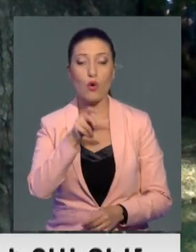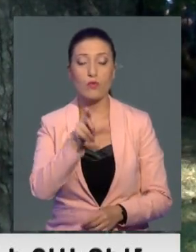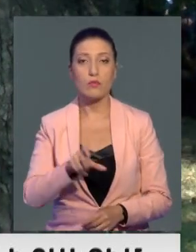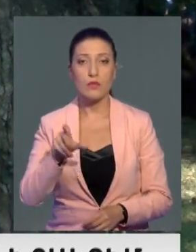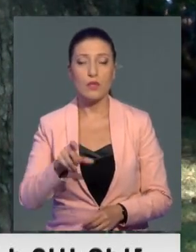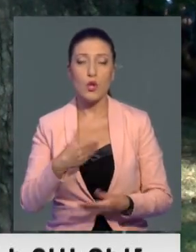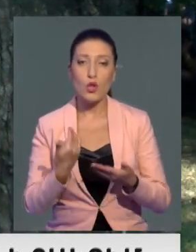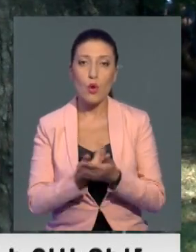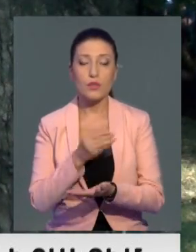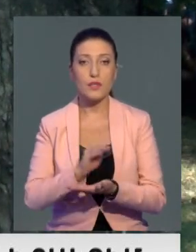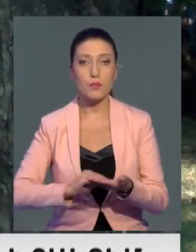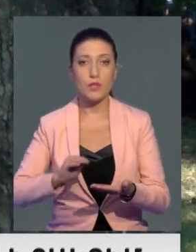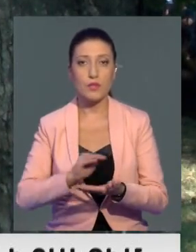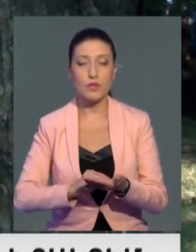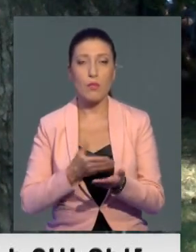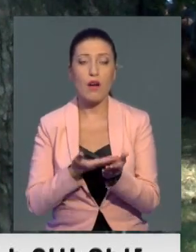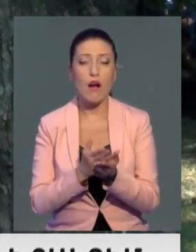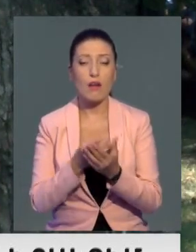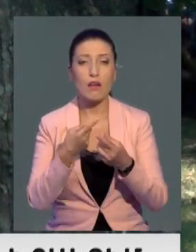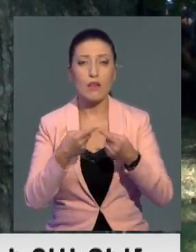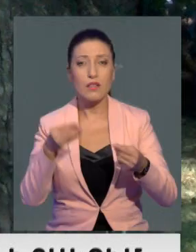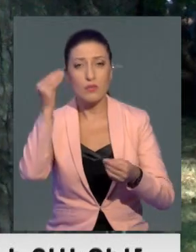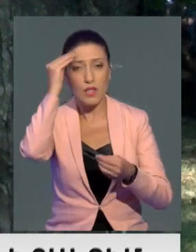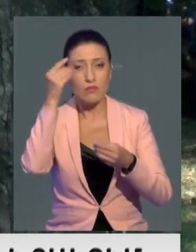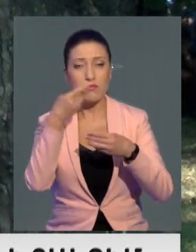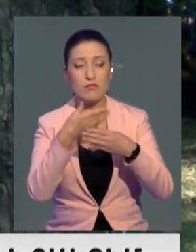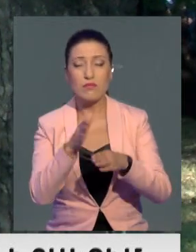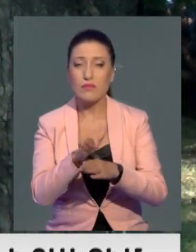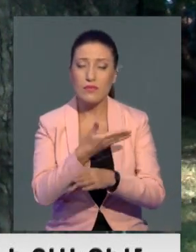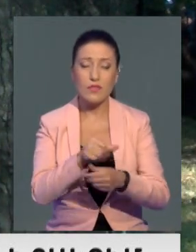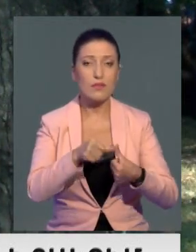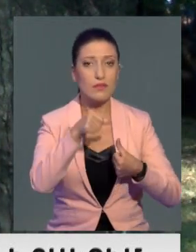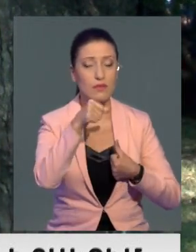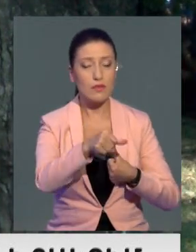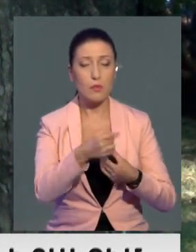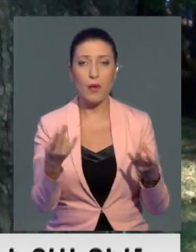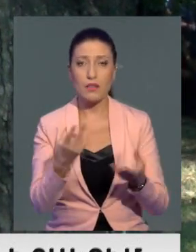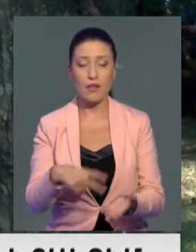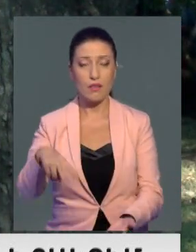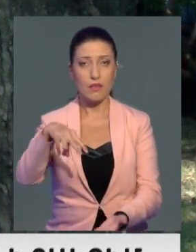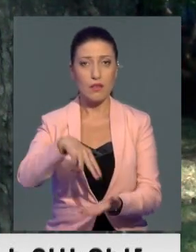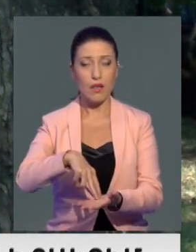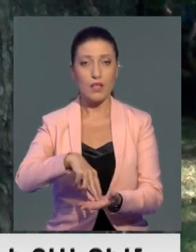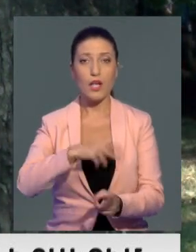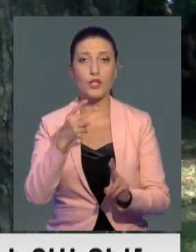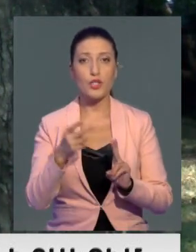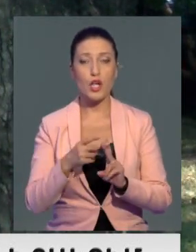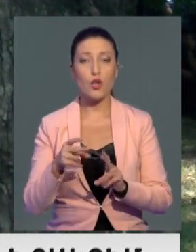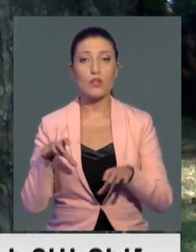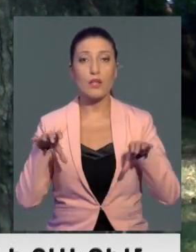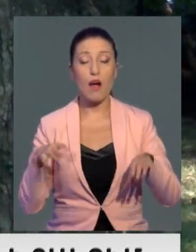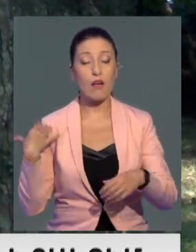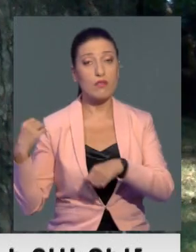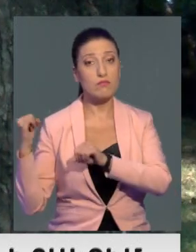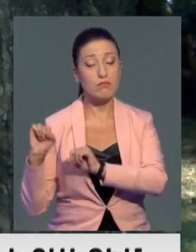կրկնում, դնելով իրենց քաղաքական հայացքները կողքի, կանգնեն երկրորդ նախագահի կողքին,